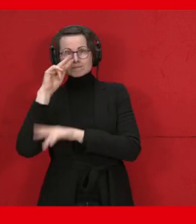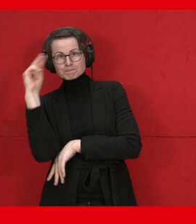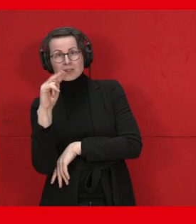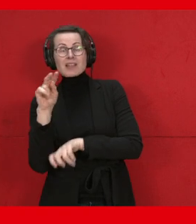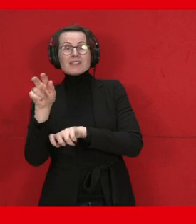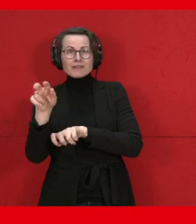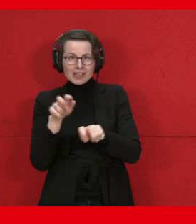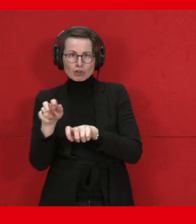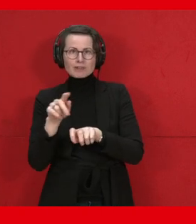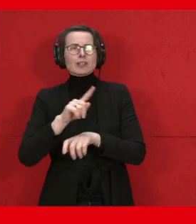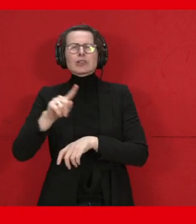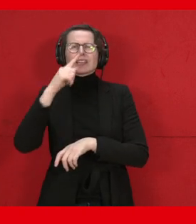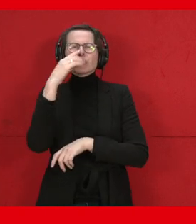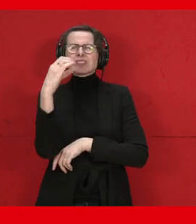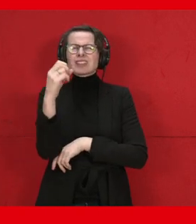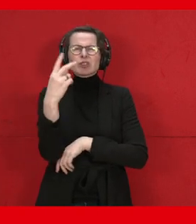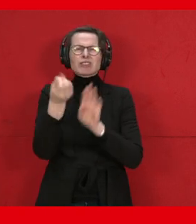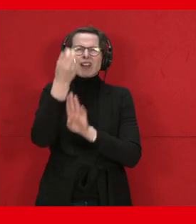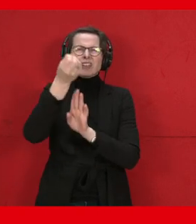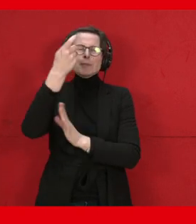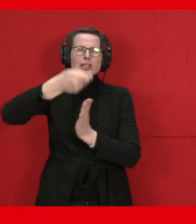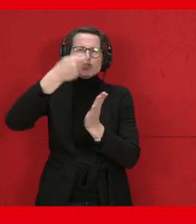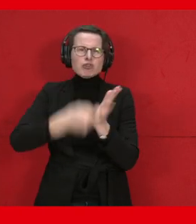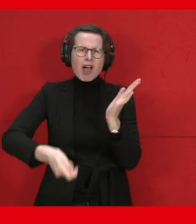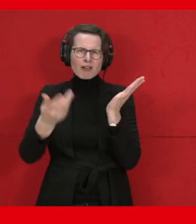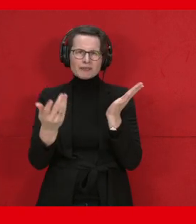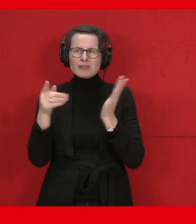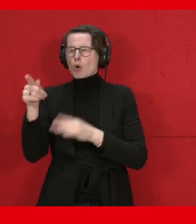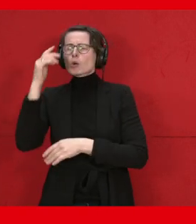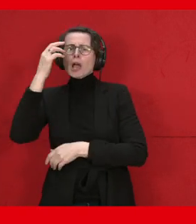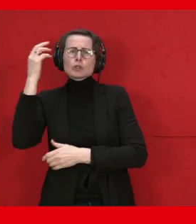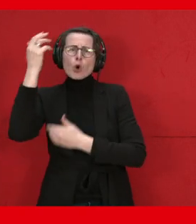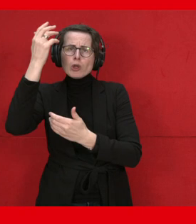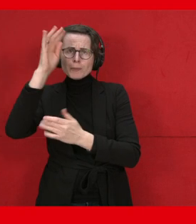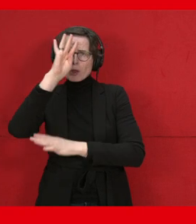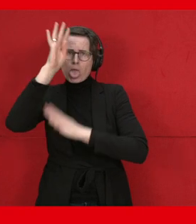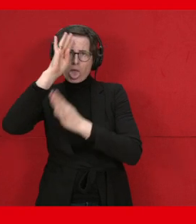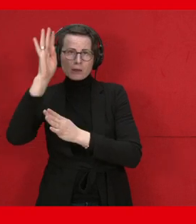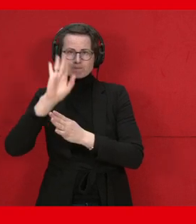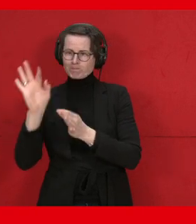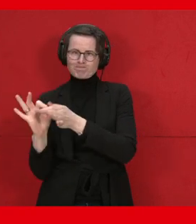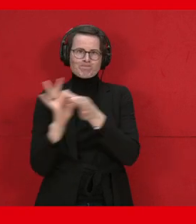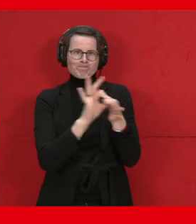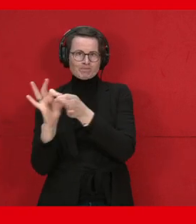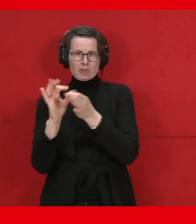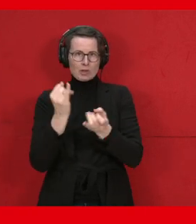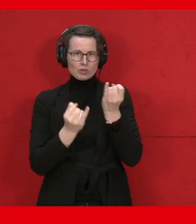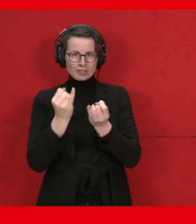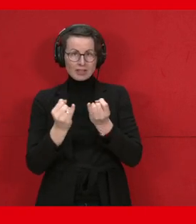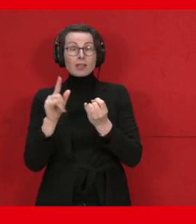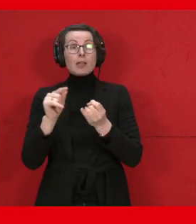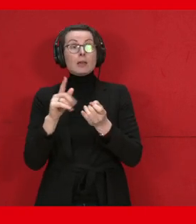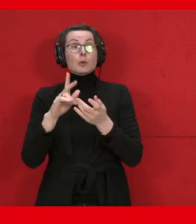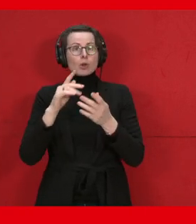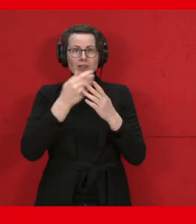nicht Strafen in den Mittelpunkt stellt oder Träume und Wünsche geleitet ist. Ohne eine grundsätzliche Reform